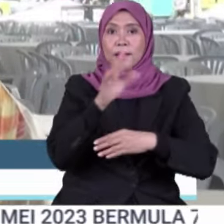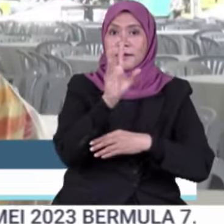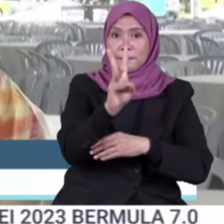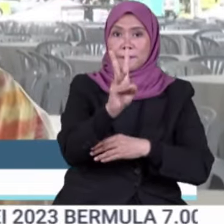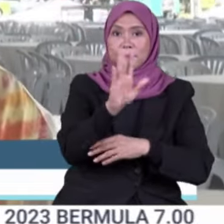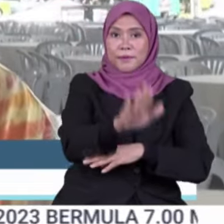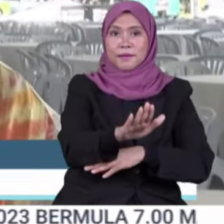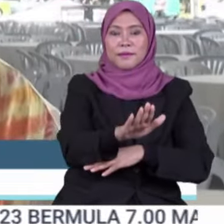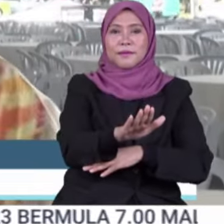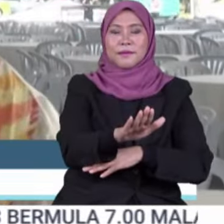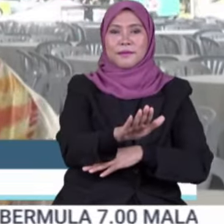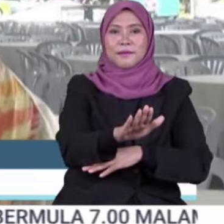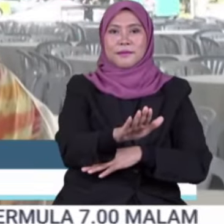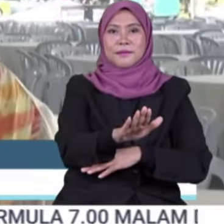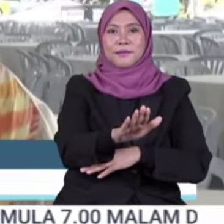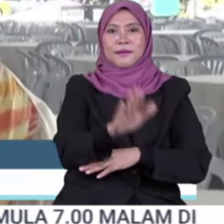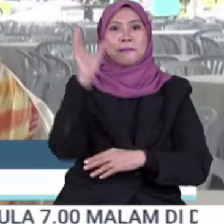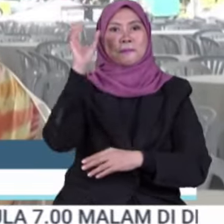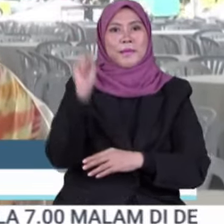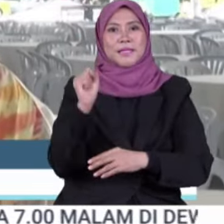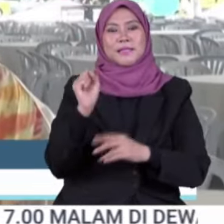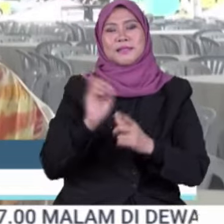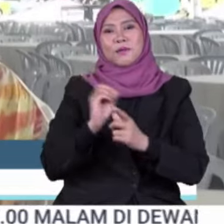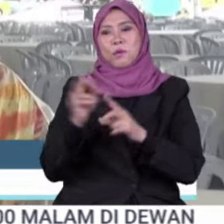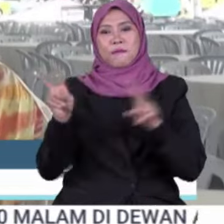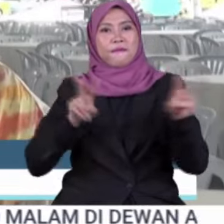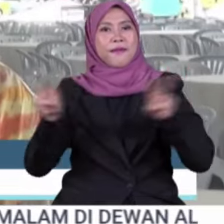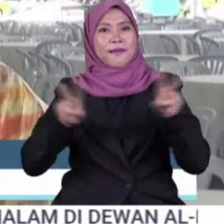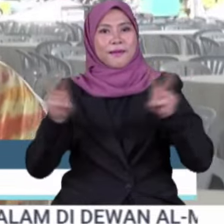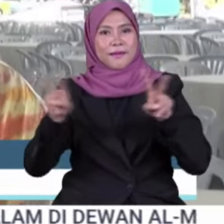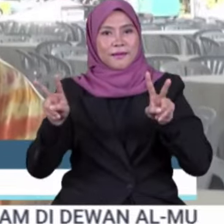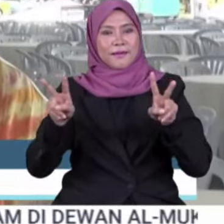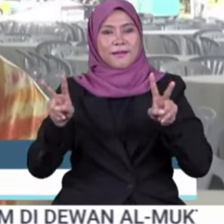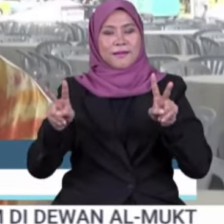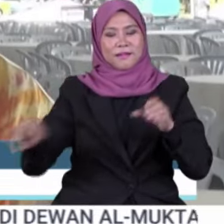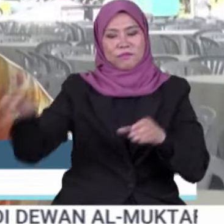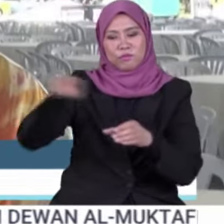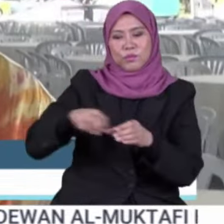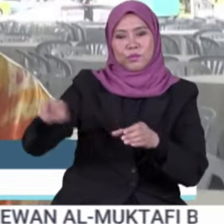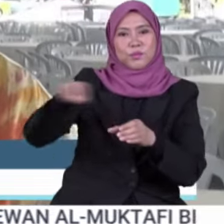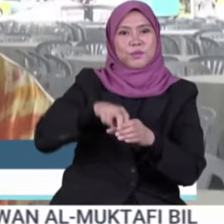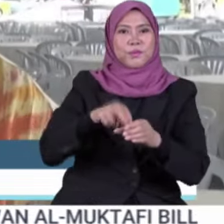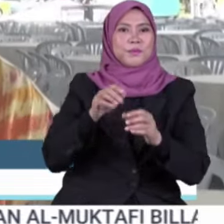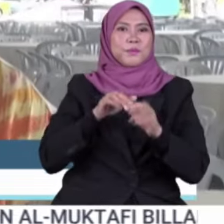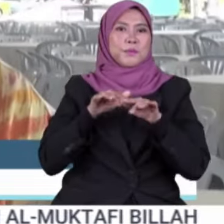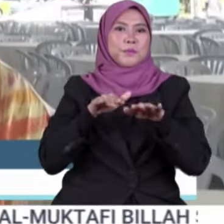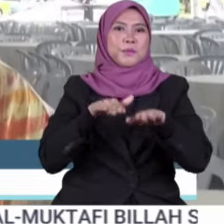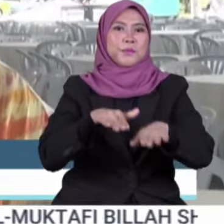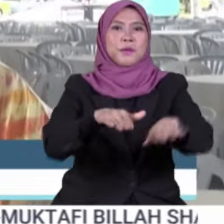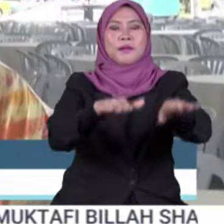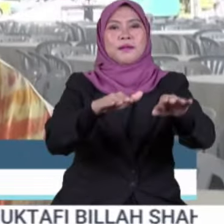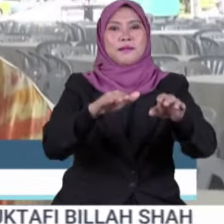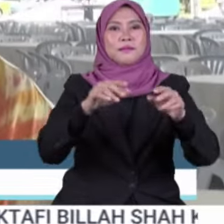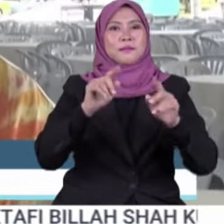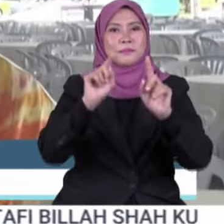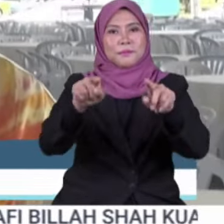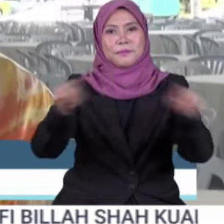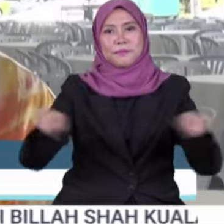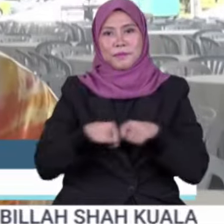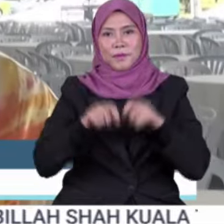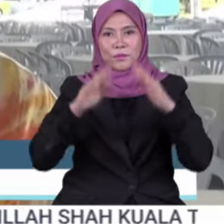untuk bas ataupun van dan van perantara ini akan membawa orang ramailah ke lokasi majlis